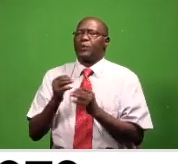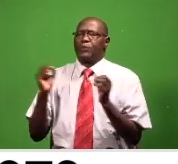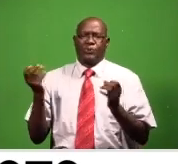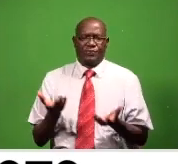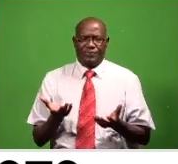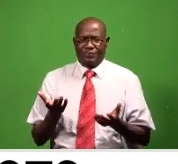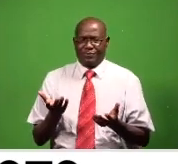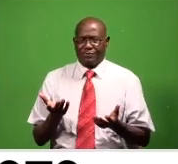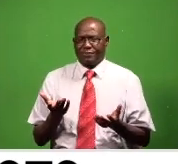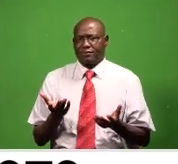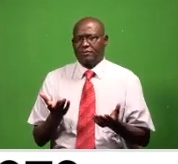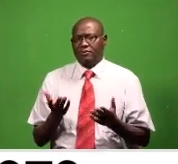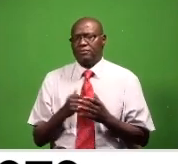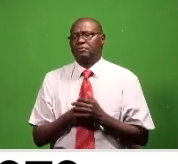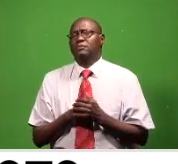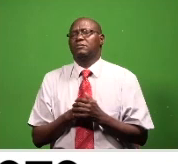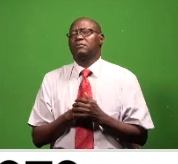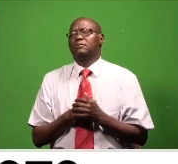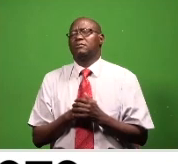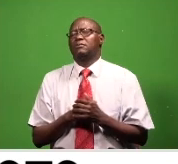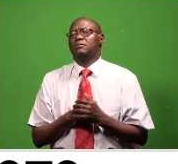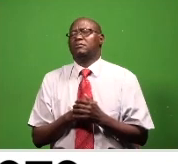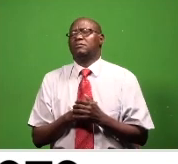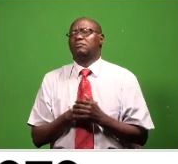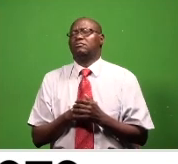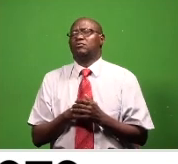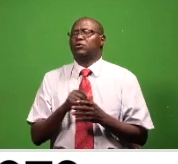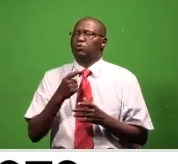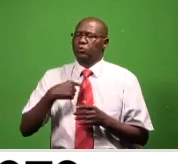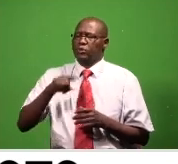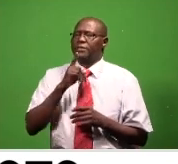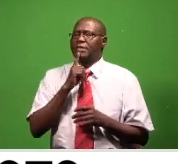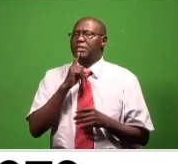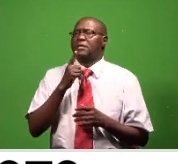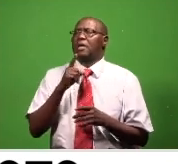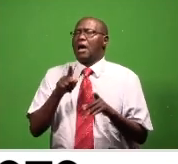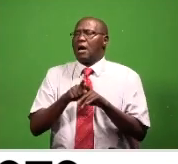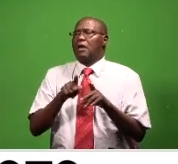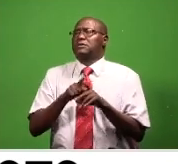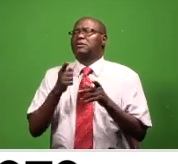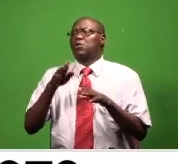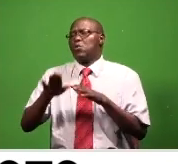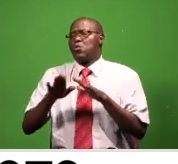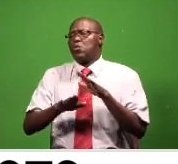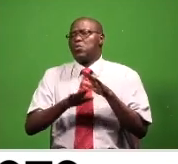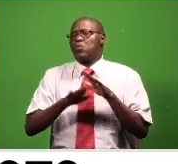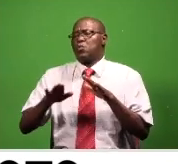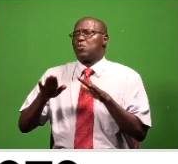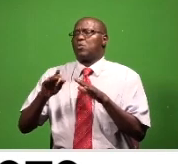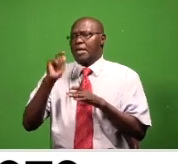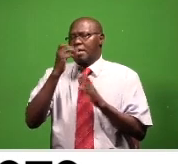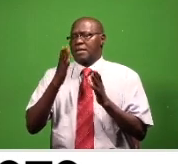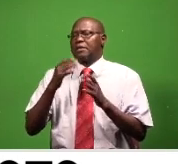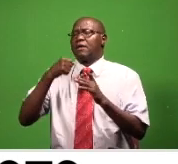Lakini ile kitu tunasema sisi kama Wakenya wa chini atupiganii unga peke yake. Sisi